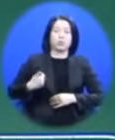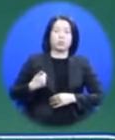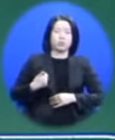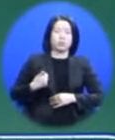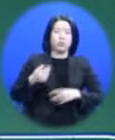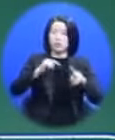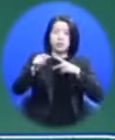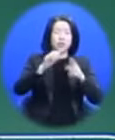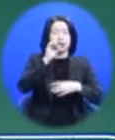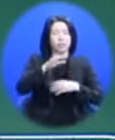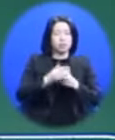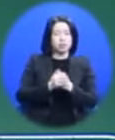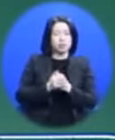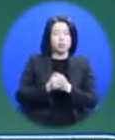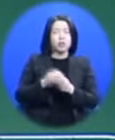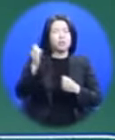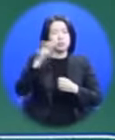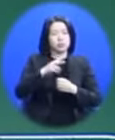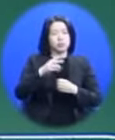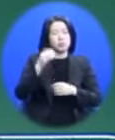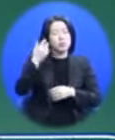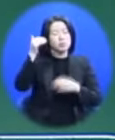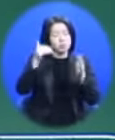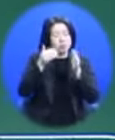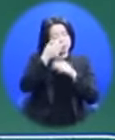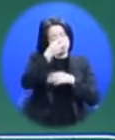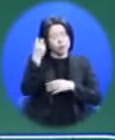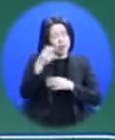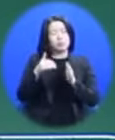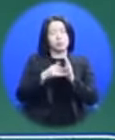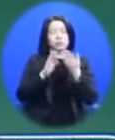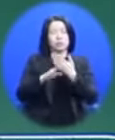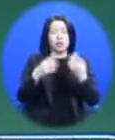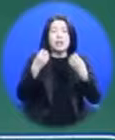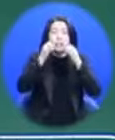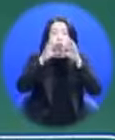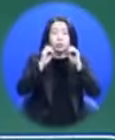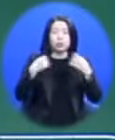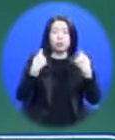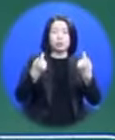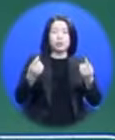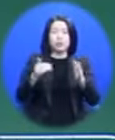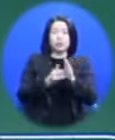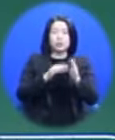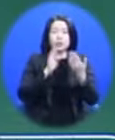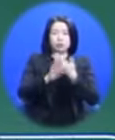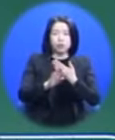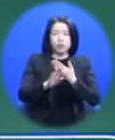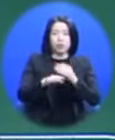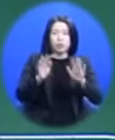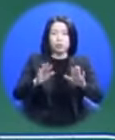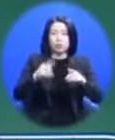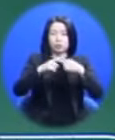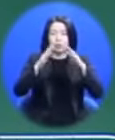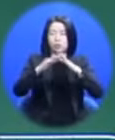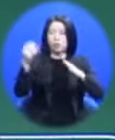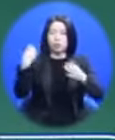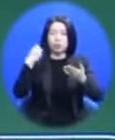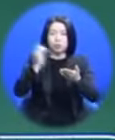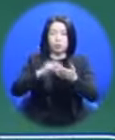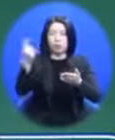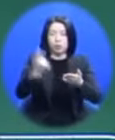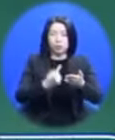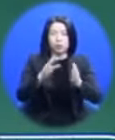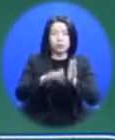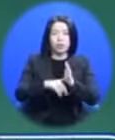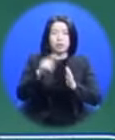됐습니다. 그리고는 잠을 자고 전도행을 끝내고 돌아왔습니다. 근데 전도행 끝내고 본교회로 돌아오는데